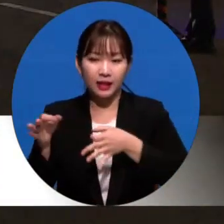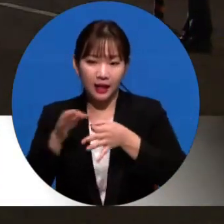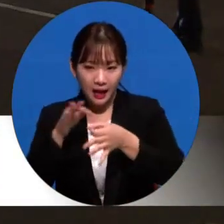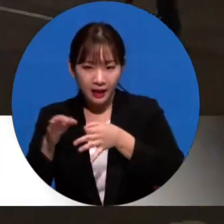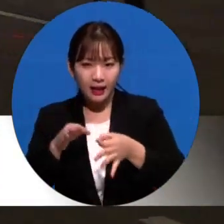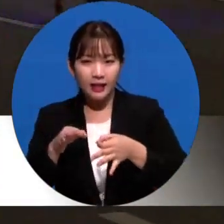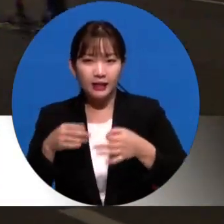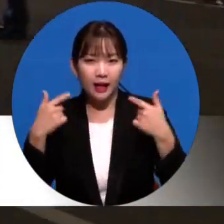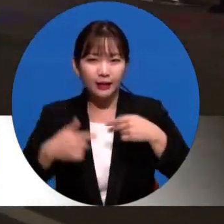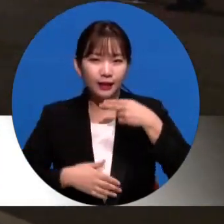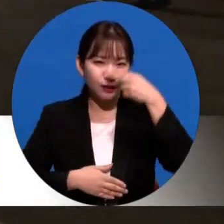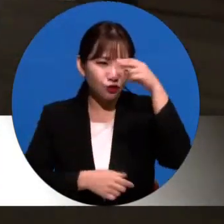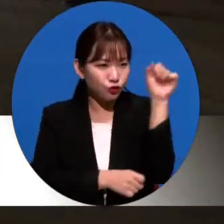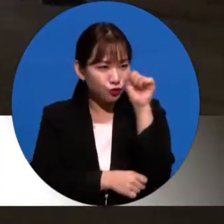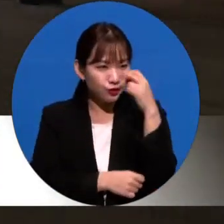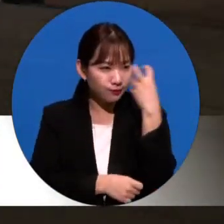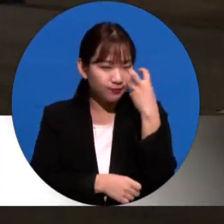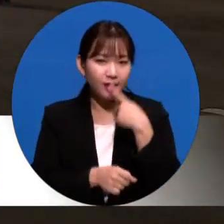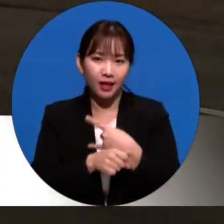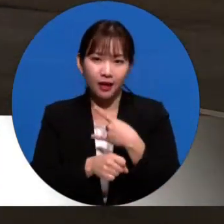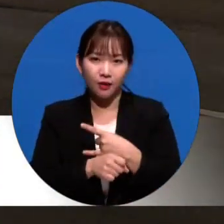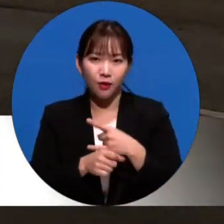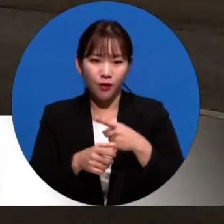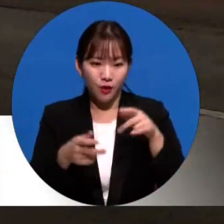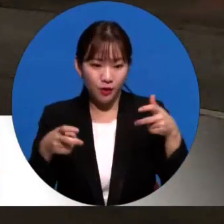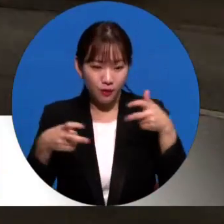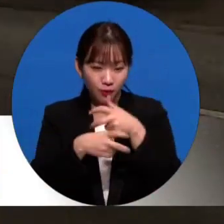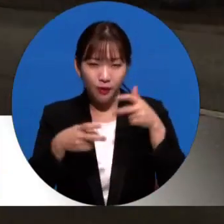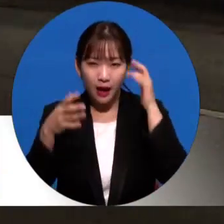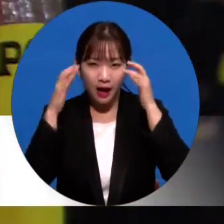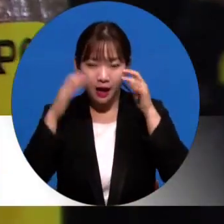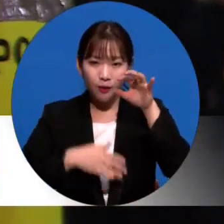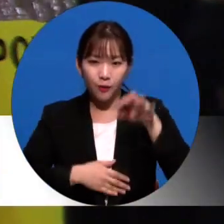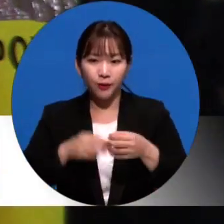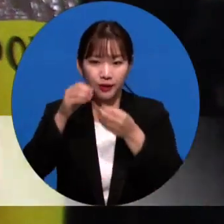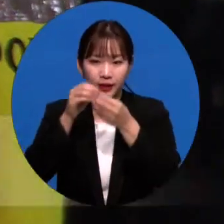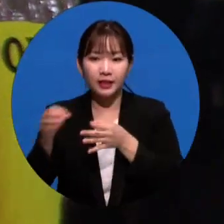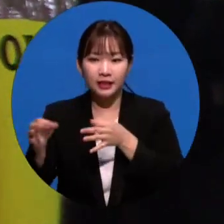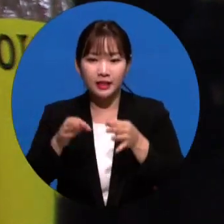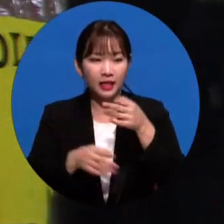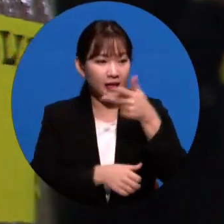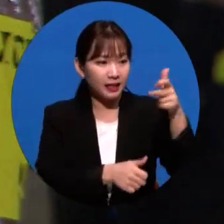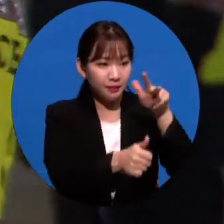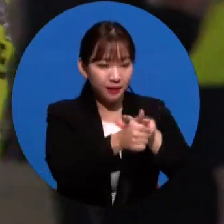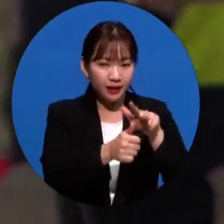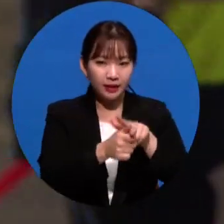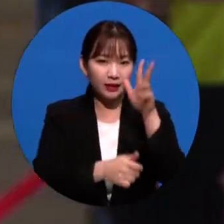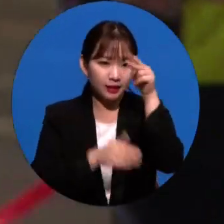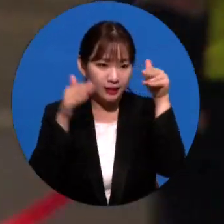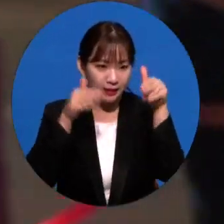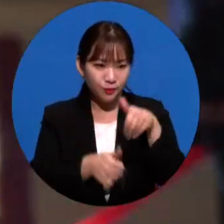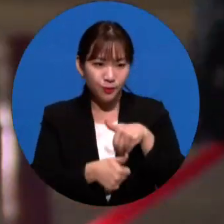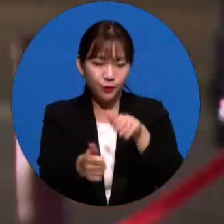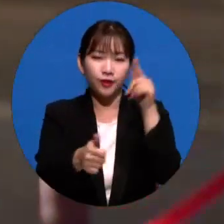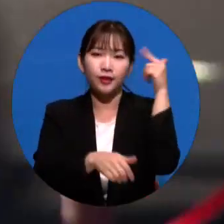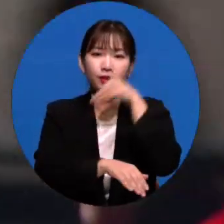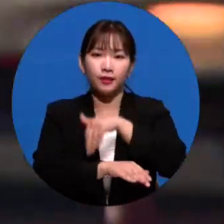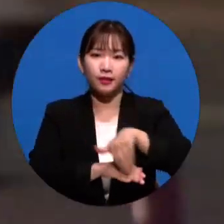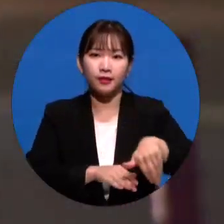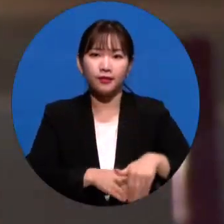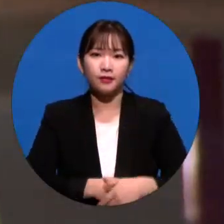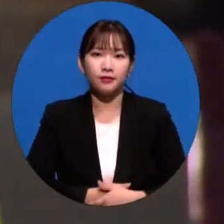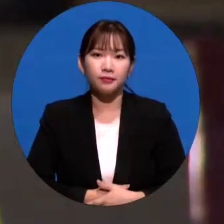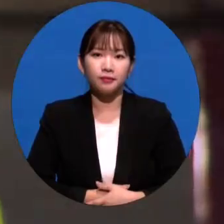음주 단속을 실시하고 교통 혼잡 예상 지역인 전통시장이나 대형마트 등에 경찰을 집중 배치할